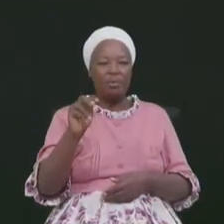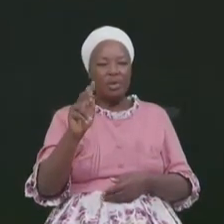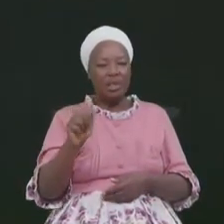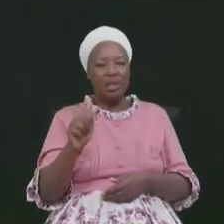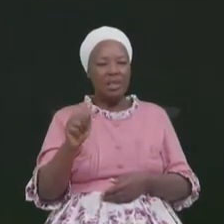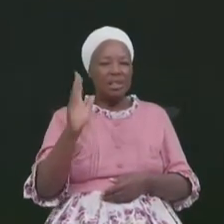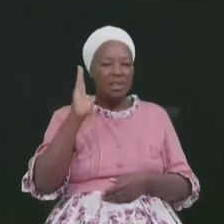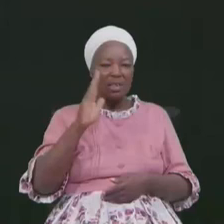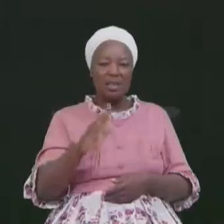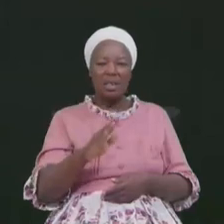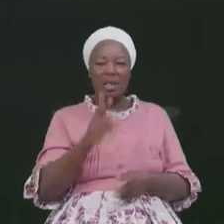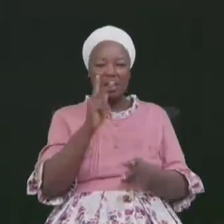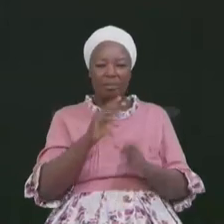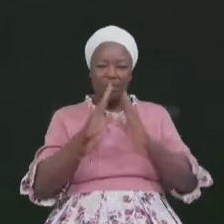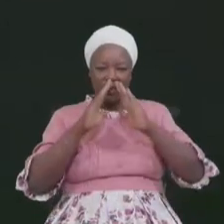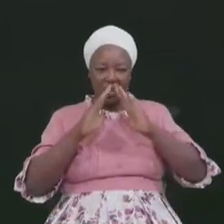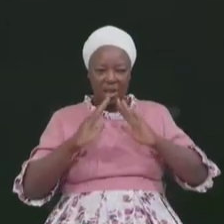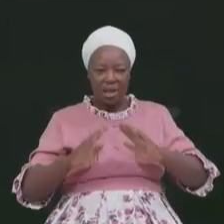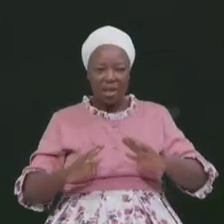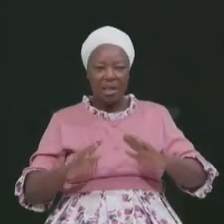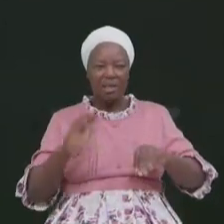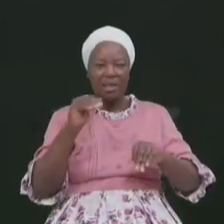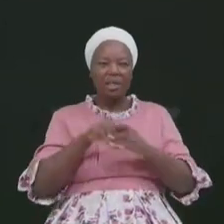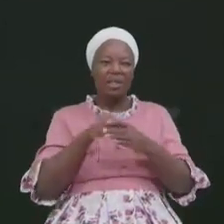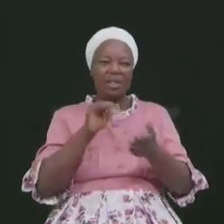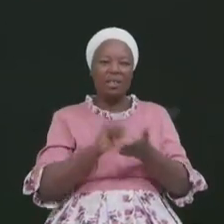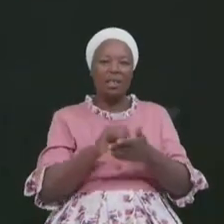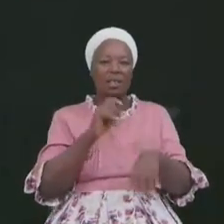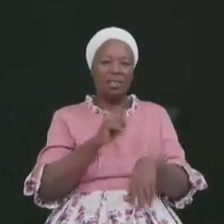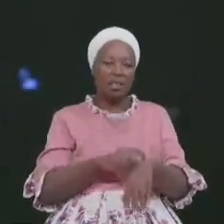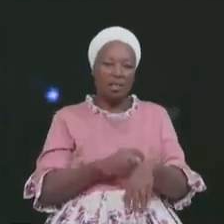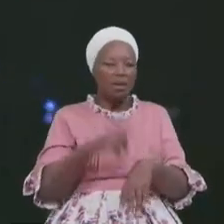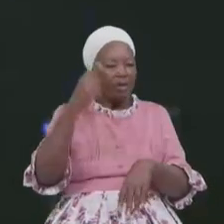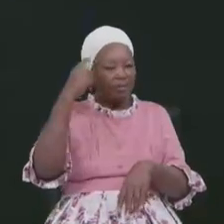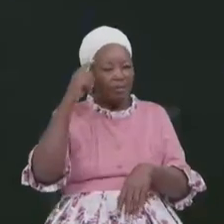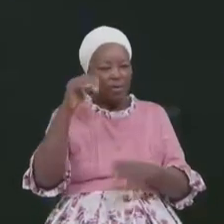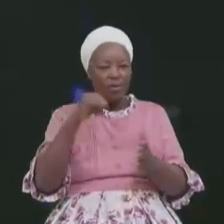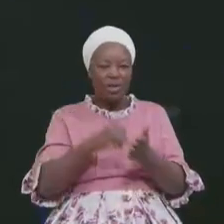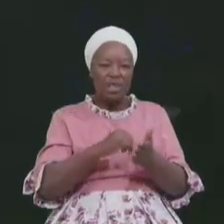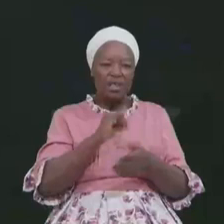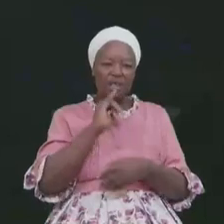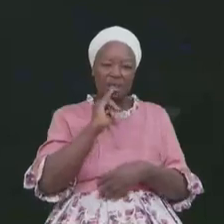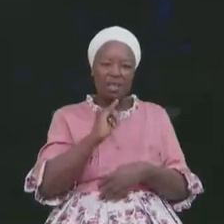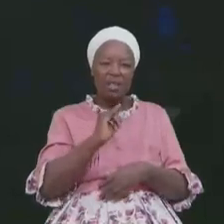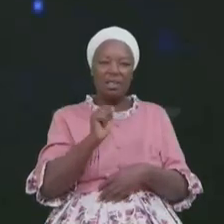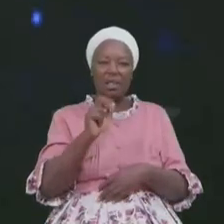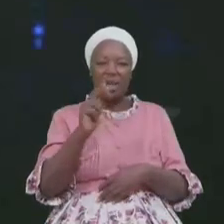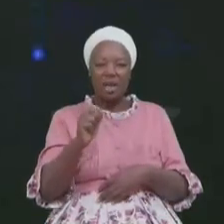13. Voilà pourquoi en des temps comme ceux-ci, le sage se tait. Car ces temps sont